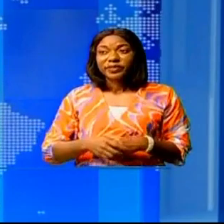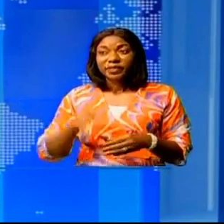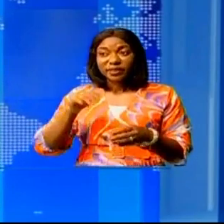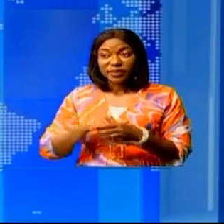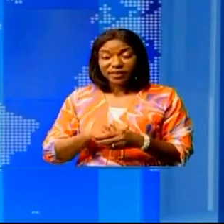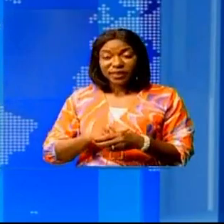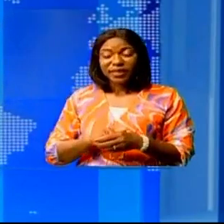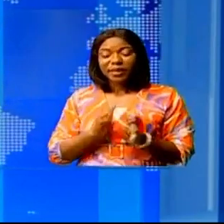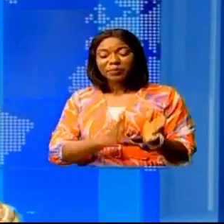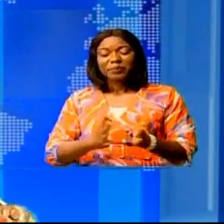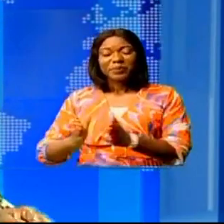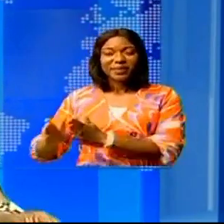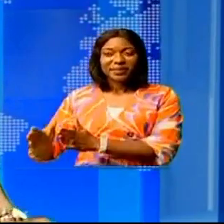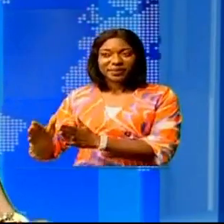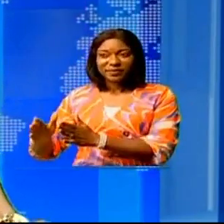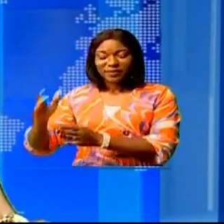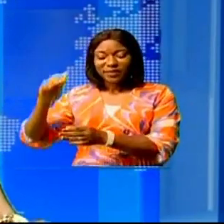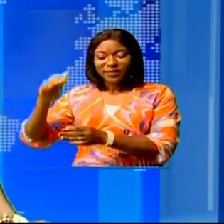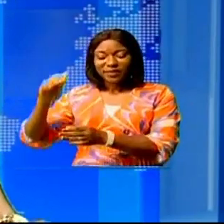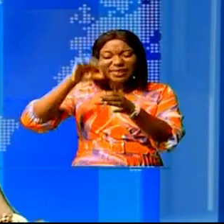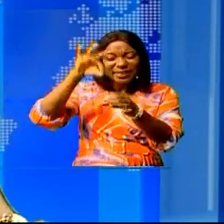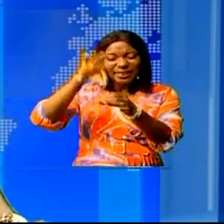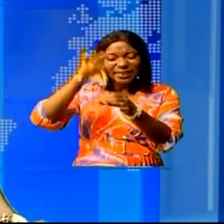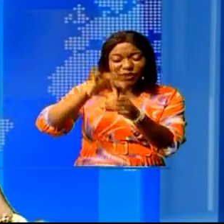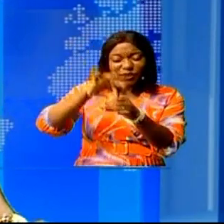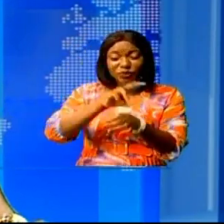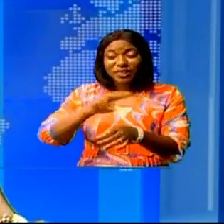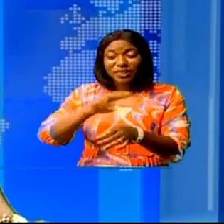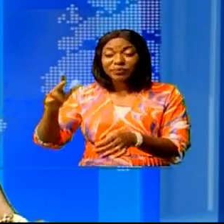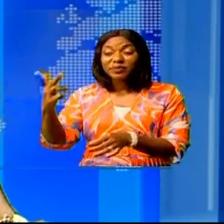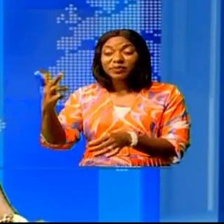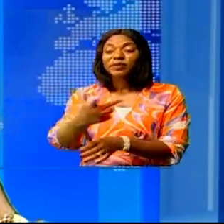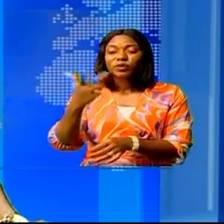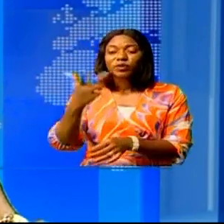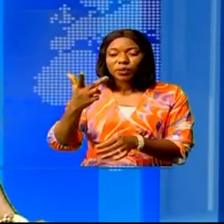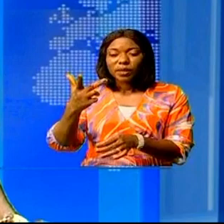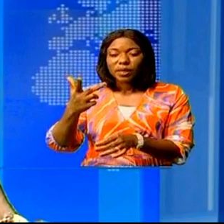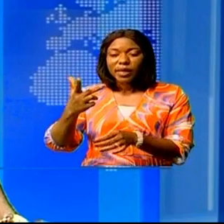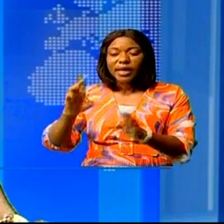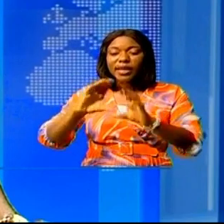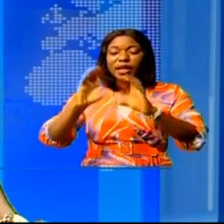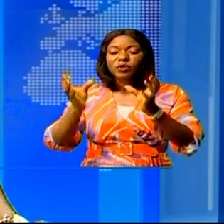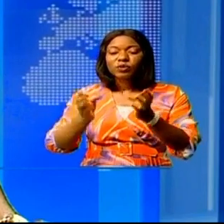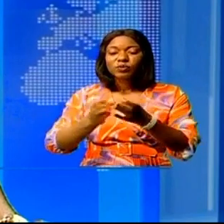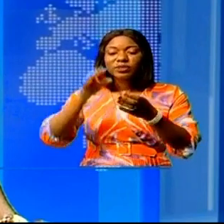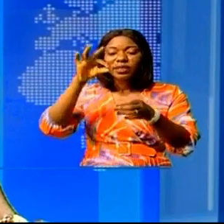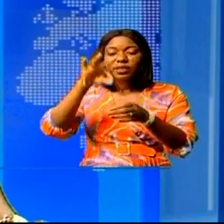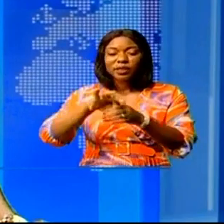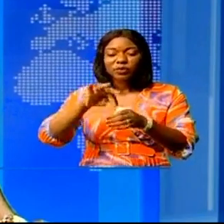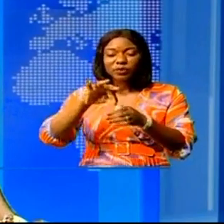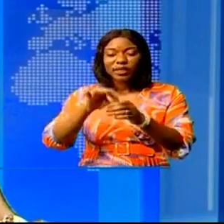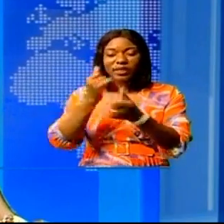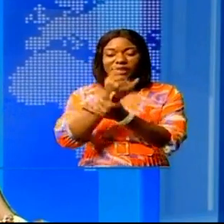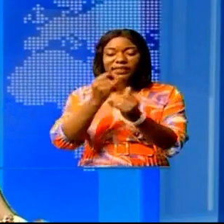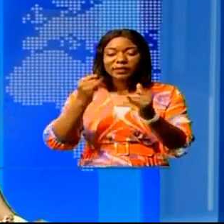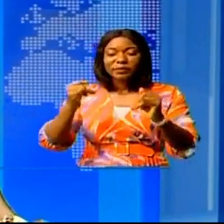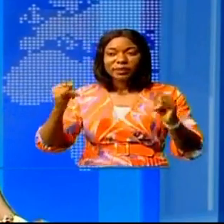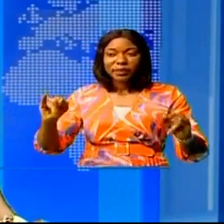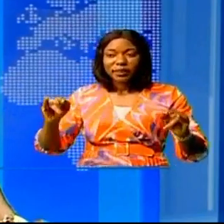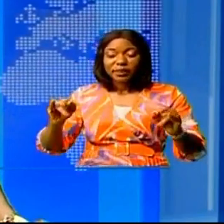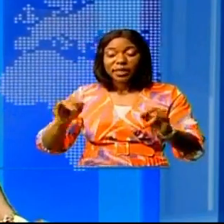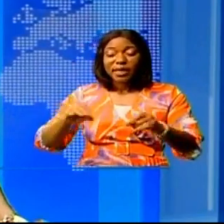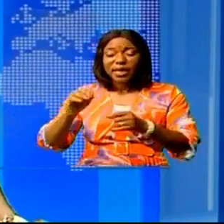Cadre de préparatif des échéances électorales 2023, la Commission électorale nationale indépendante renforce son personnel en